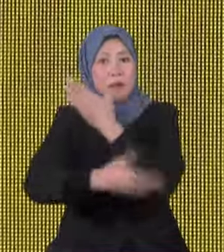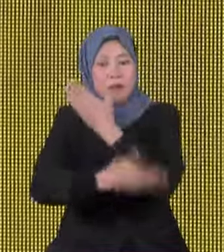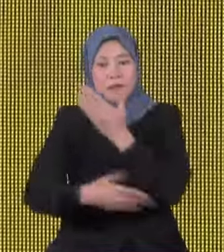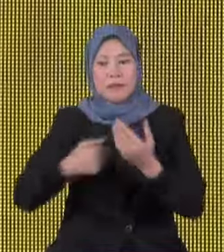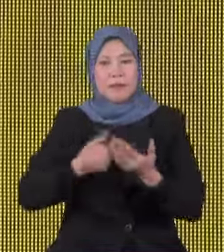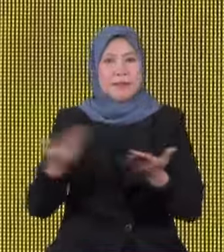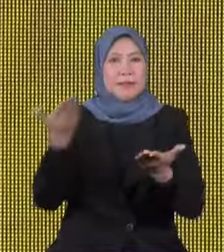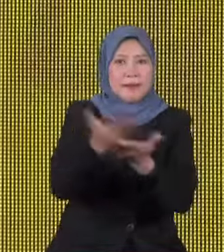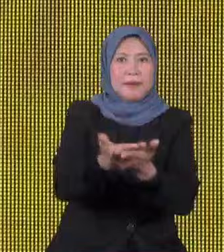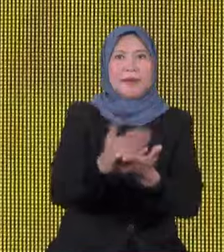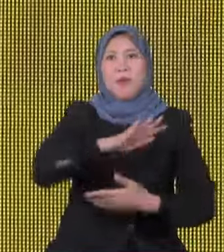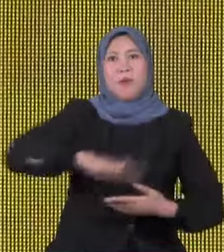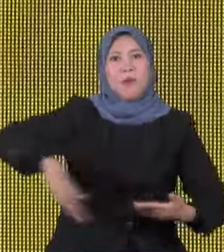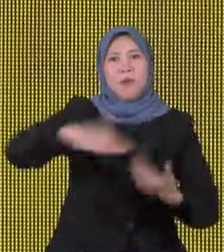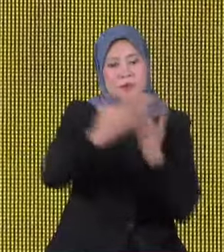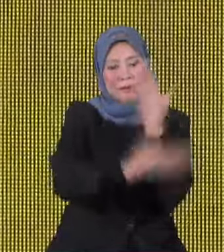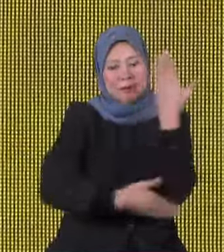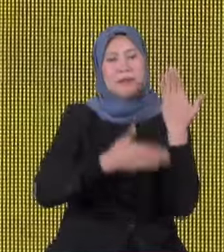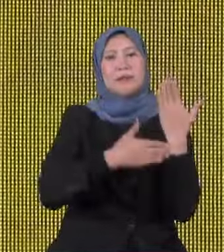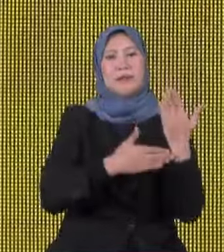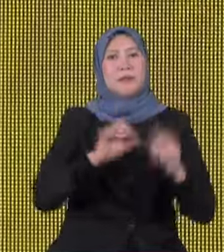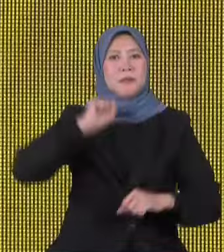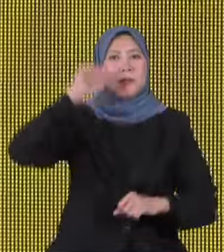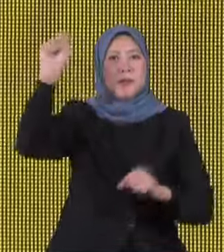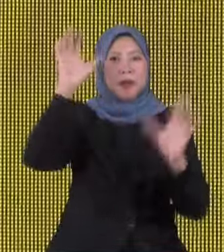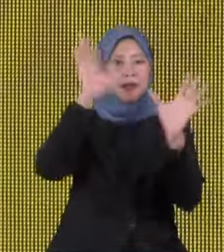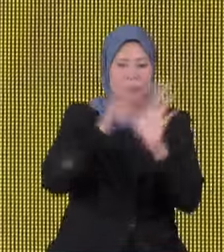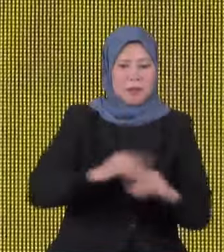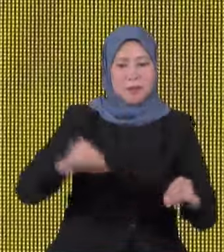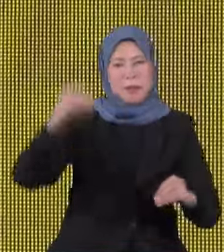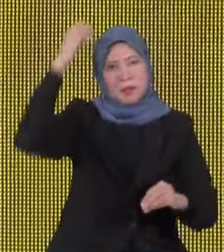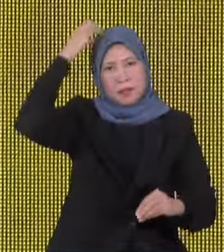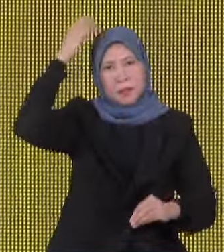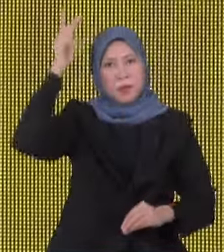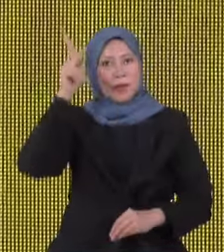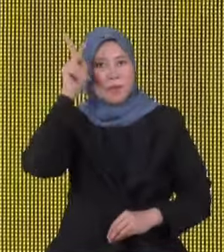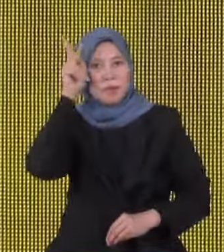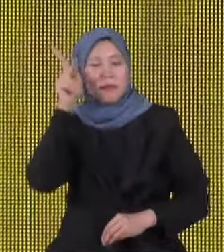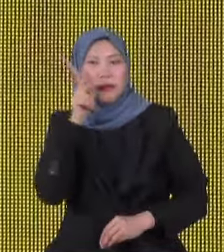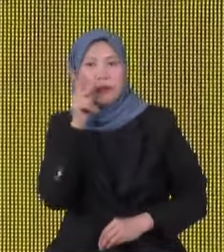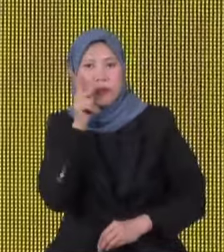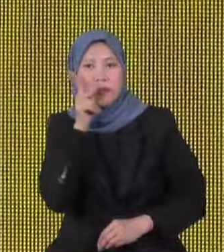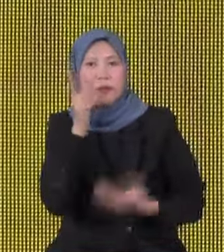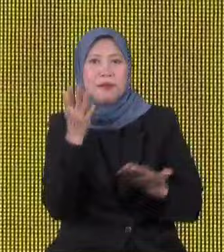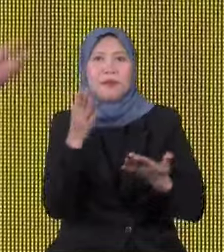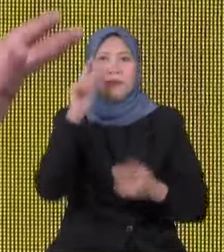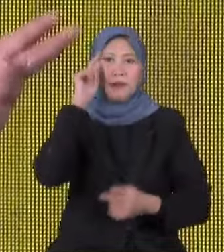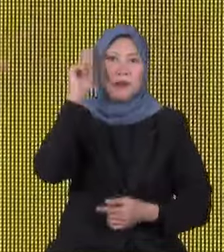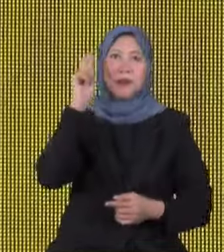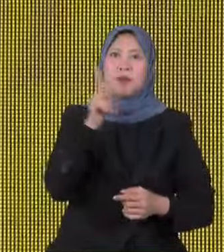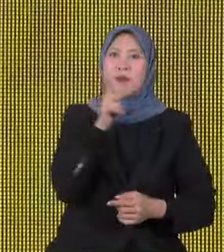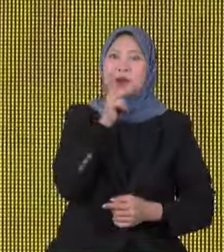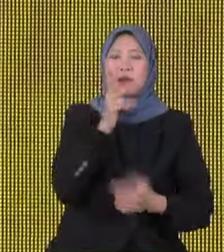negeri. Baik Sabah atau Sarawak atau Selangor atau Kelantan atau Terengganu,